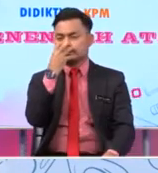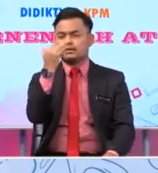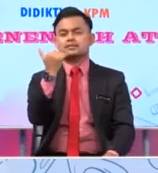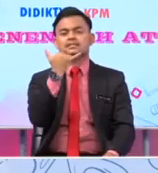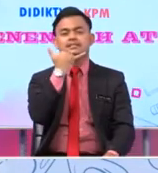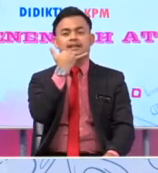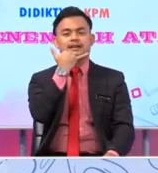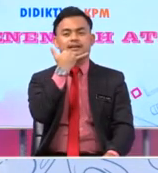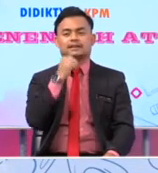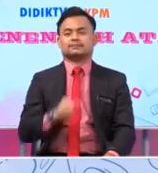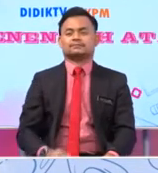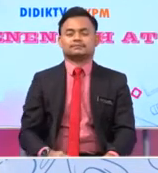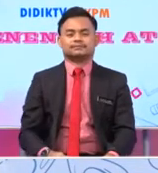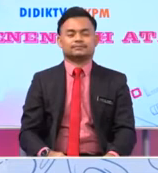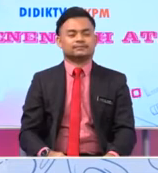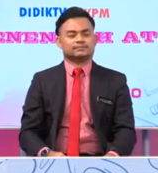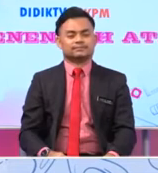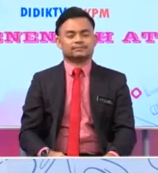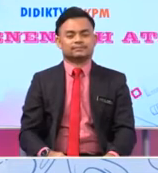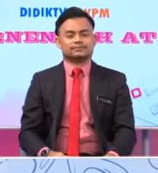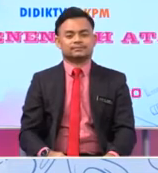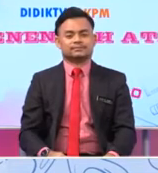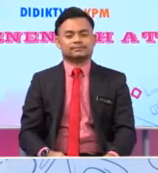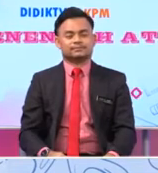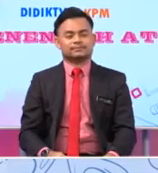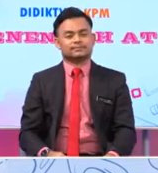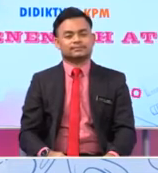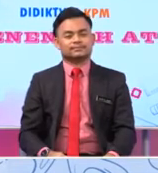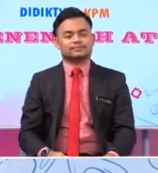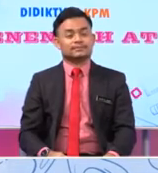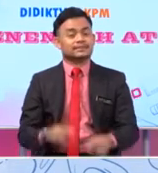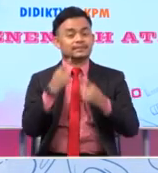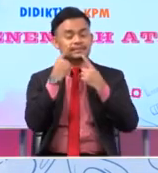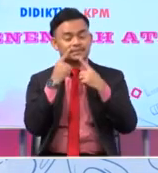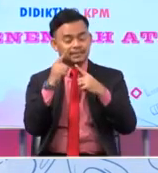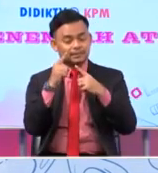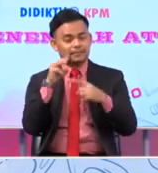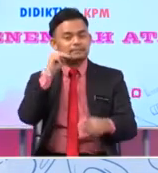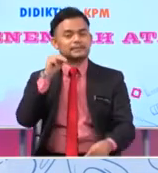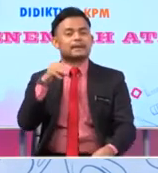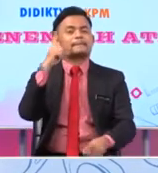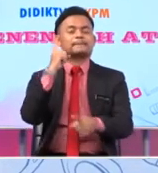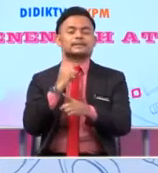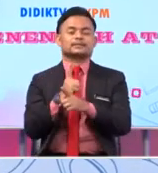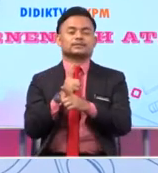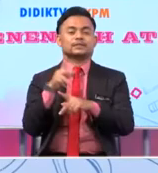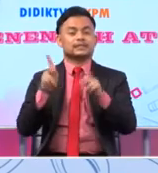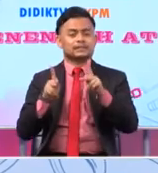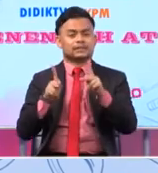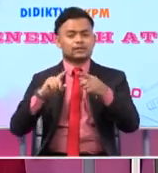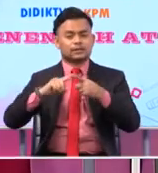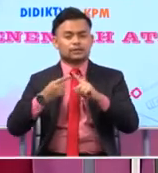fasih Go Ye salah jadi jawaban Mira Betul Ki kalau akan kita